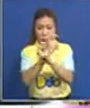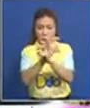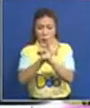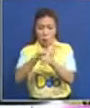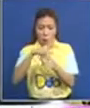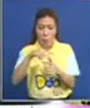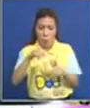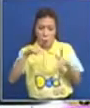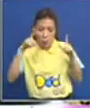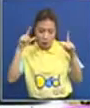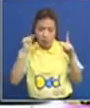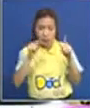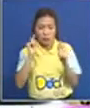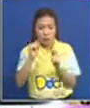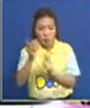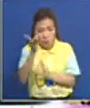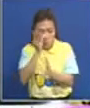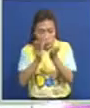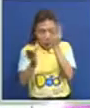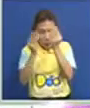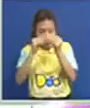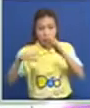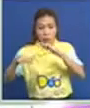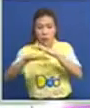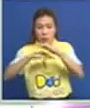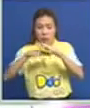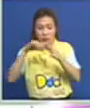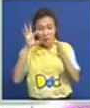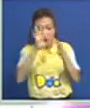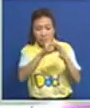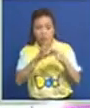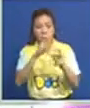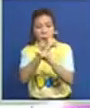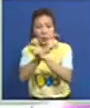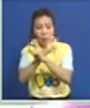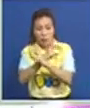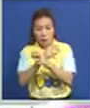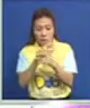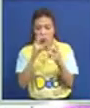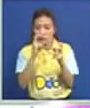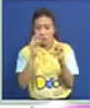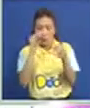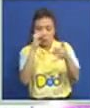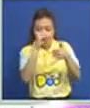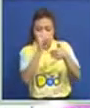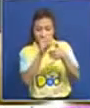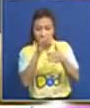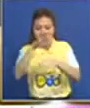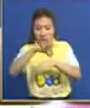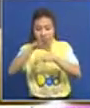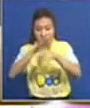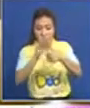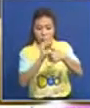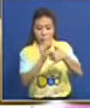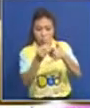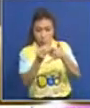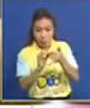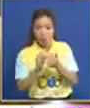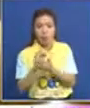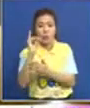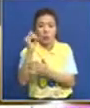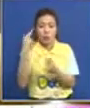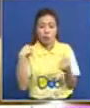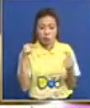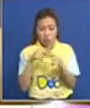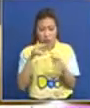ใหญ่นี้ต้องมีความรู้พื้นฐานด้านอนาโตมีในการจัดวางสรีระโครงกระดูกให้ถูกต้องและเลือกวัสดุในการซ่อม